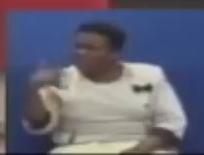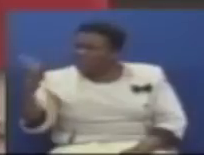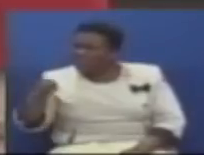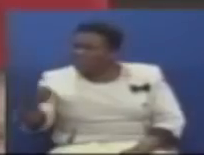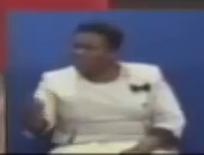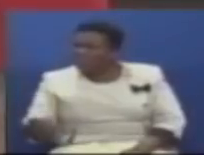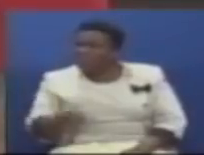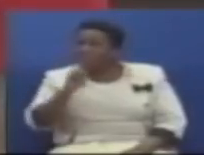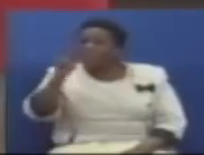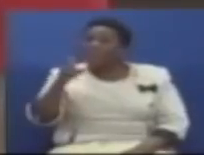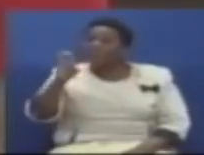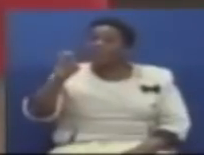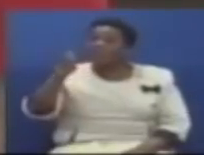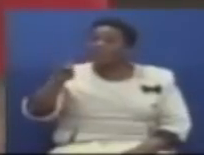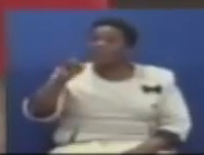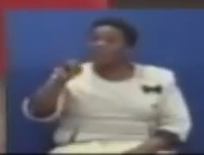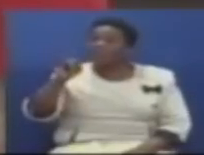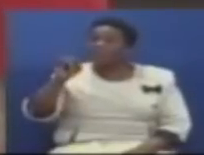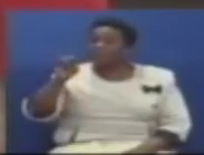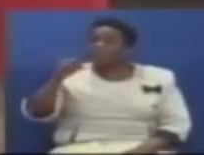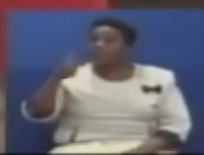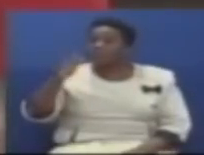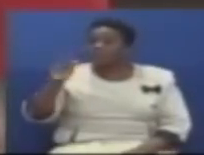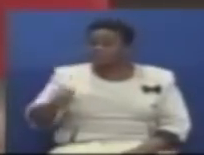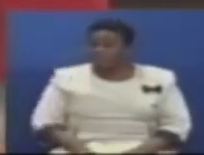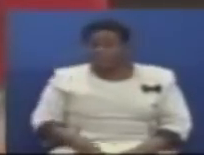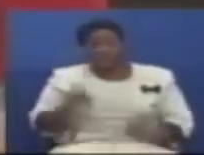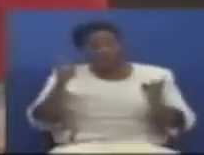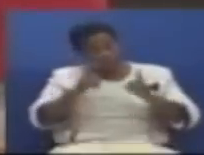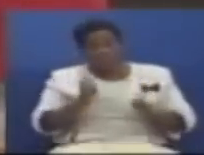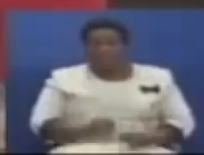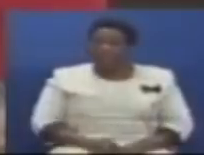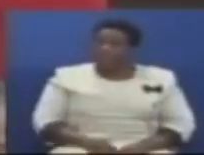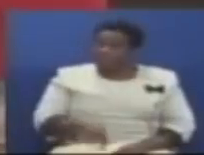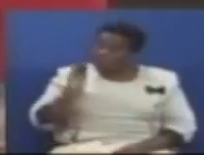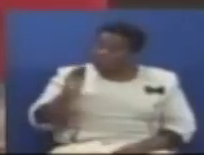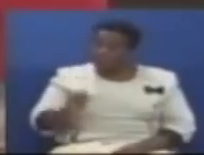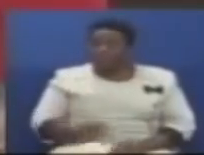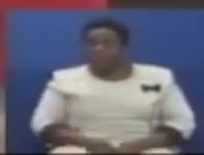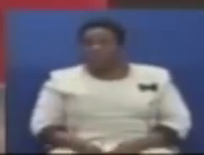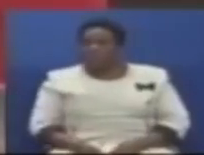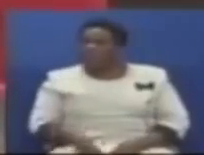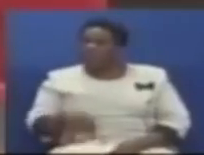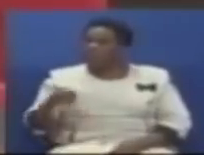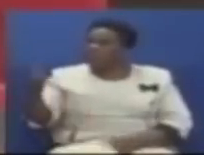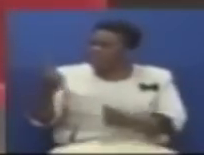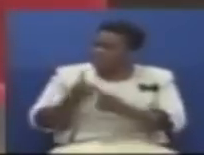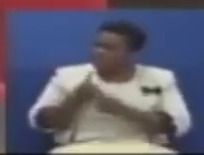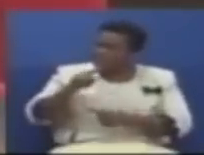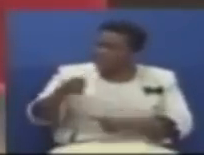uje tukutane baadaye nikwambie walikuja nani na nani, wakitaka kuninunua mimi nikakataa.